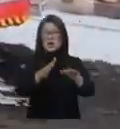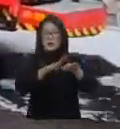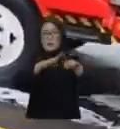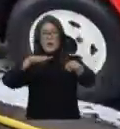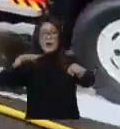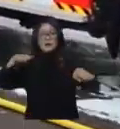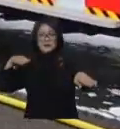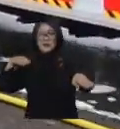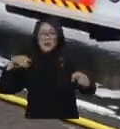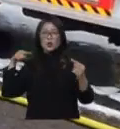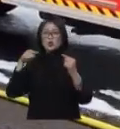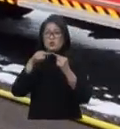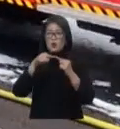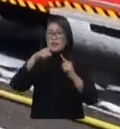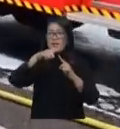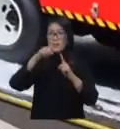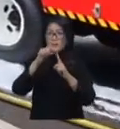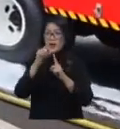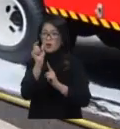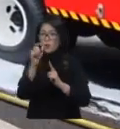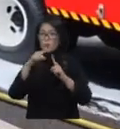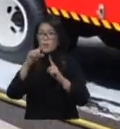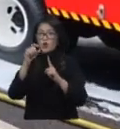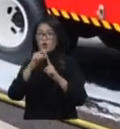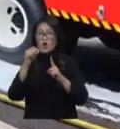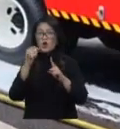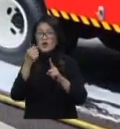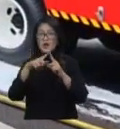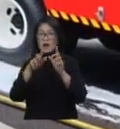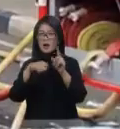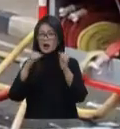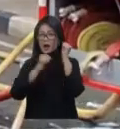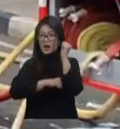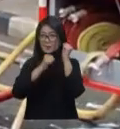Kalimalang menuju TPU Pondok Kelapa maupun sebaliknya harus dialihkan sementara.